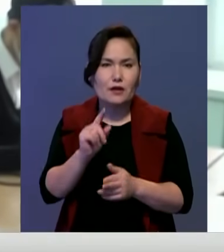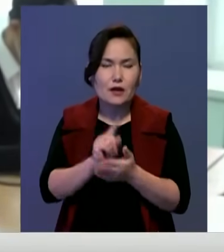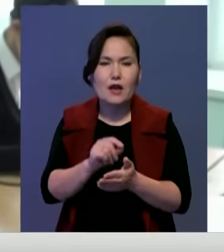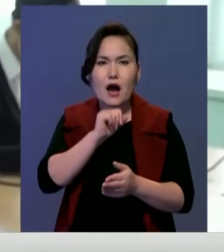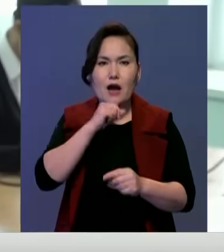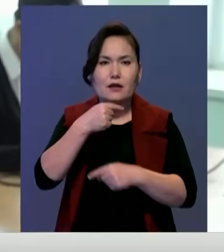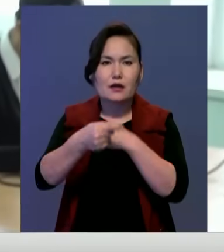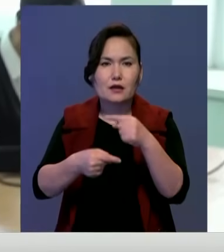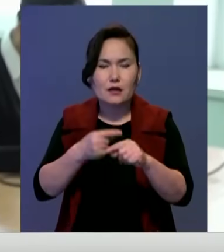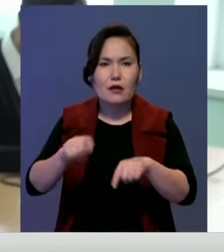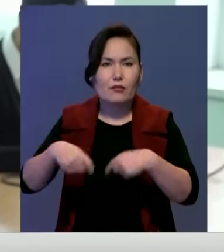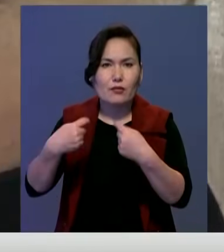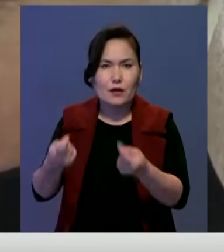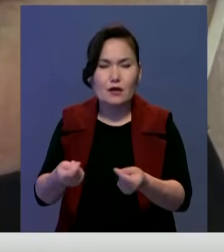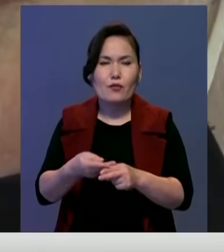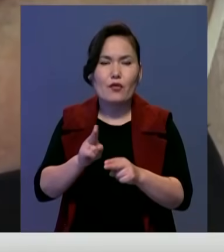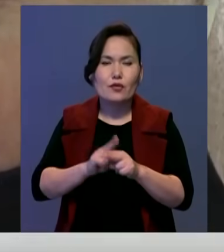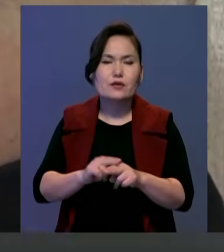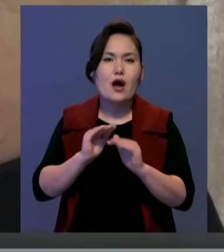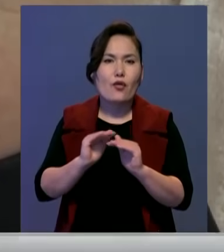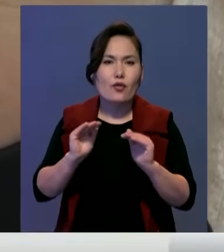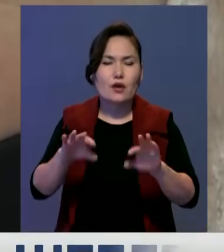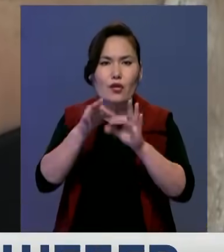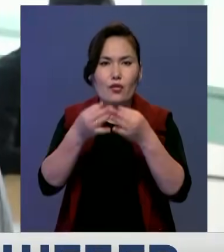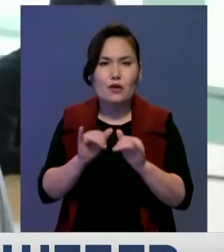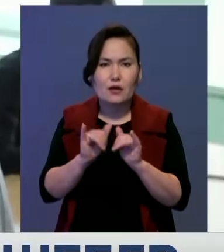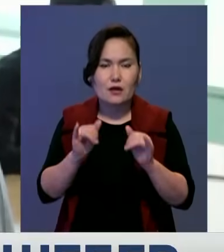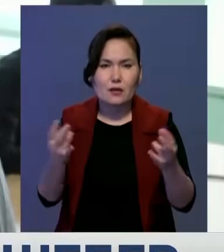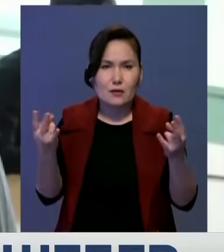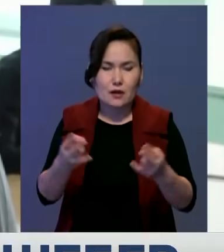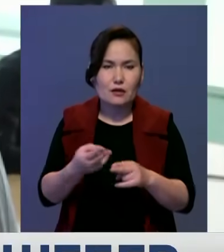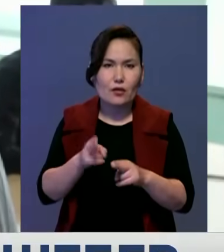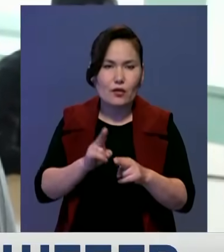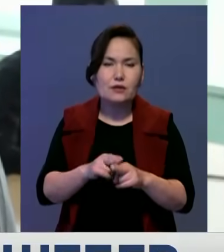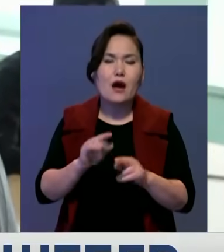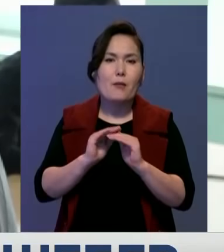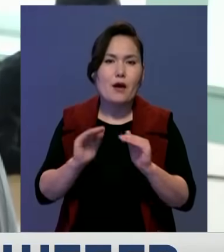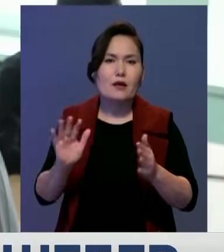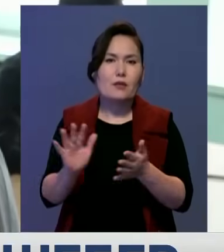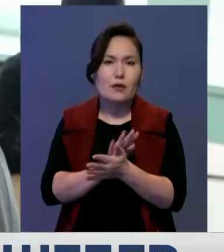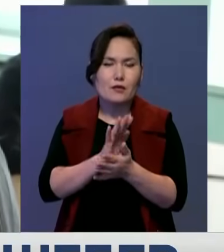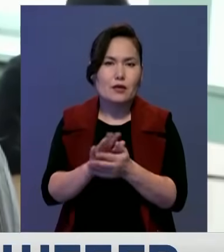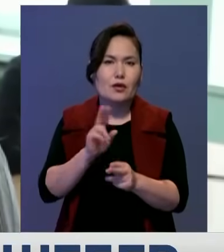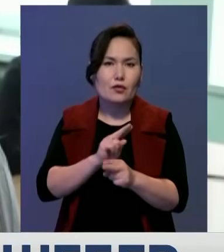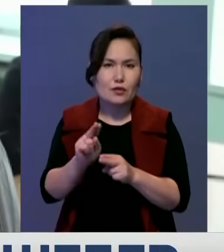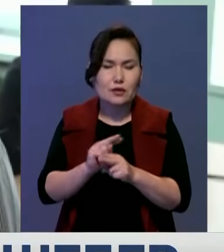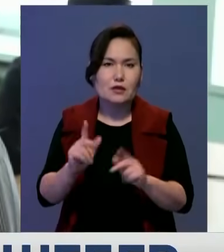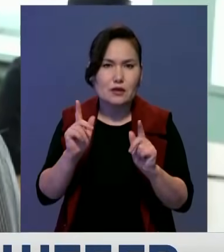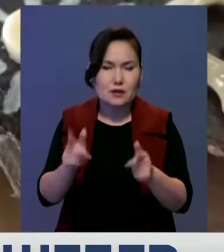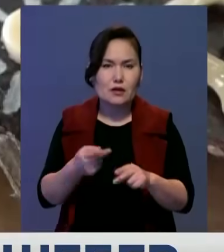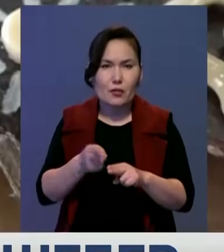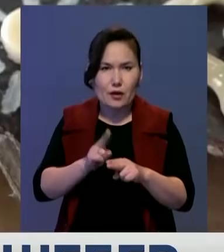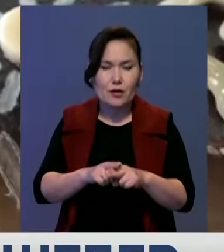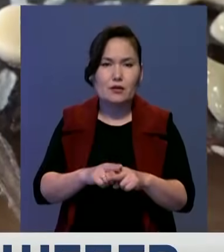кейін қалып қояйын деп тұрды. Бұл өнер, бұл шыққандай университетте бұны дамытпайды ары қарай. Үйретпейді, бұның маманы жоқ. Енді бізден кейін де ізі қалсын деп